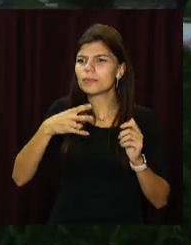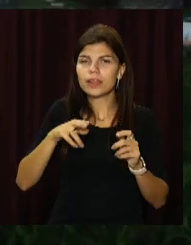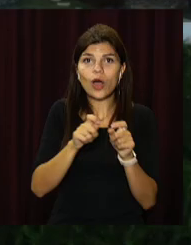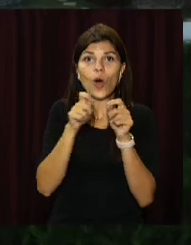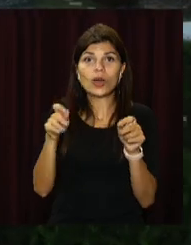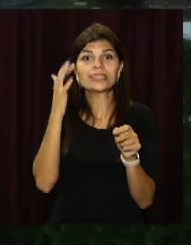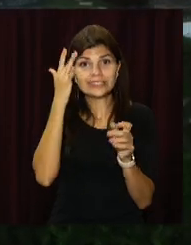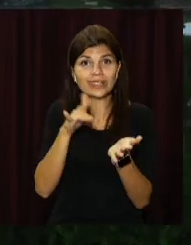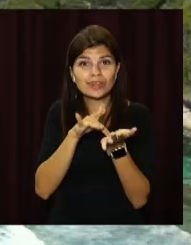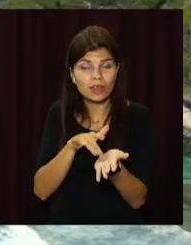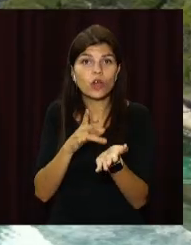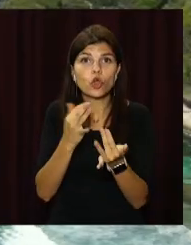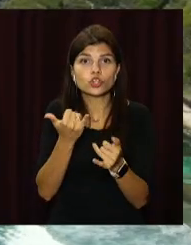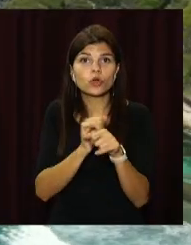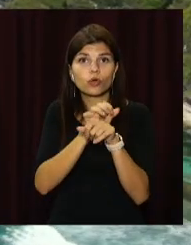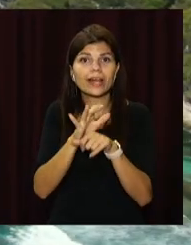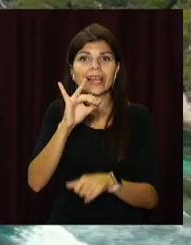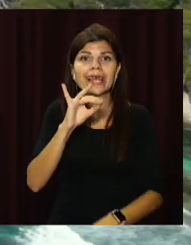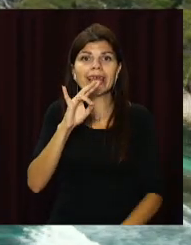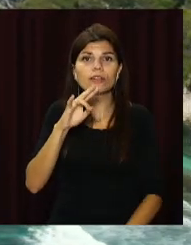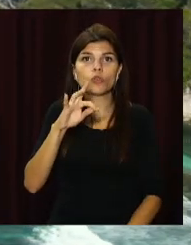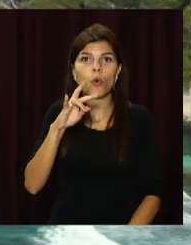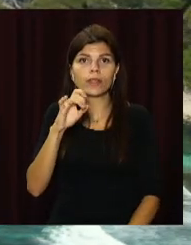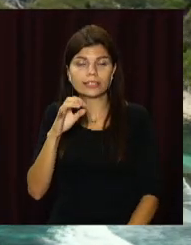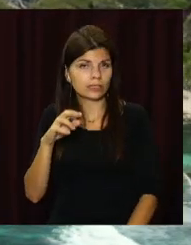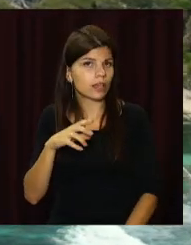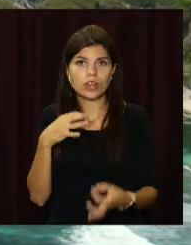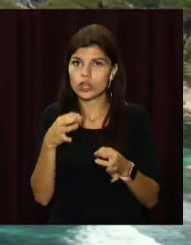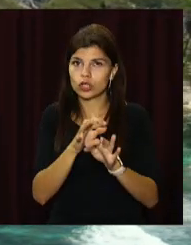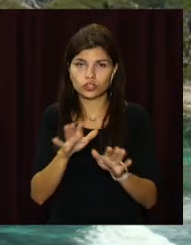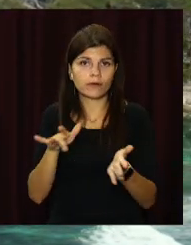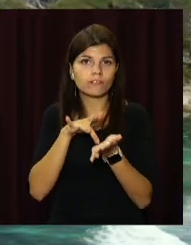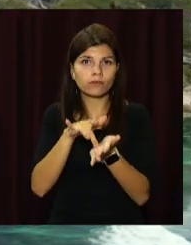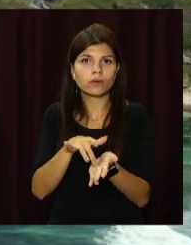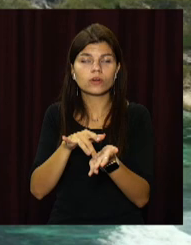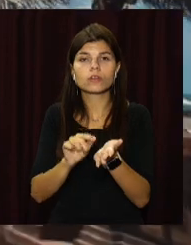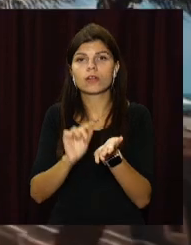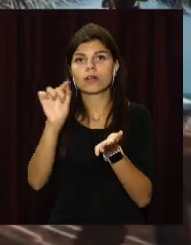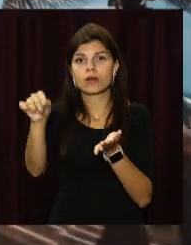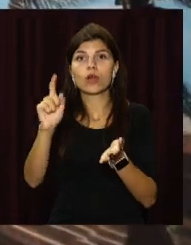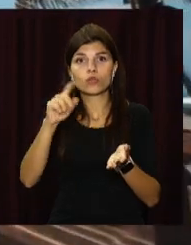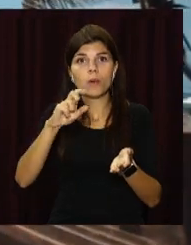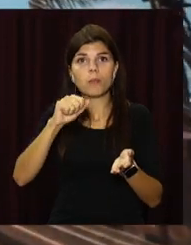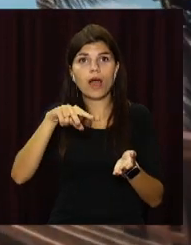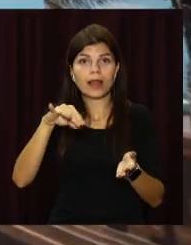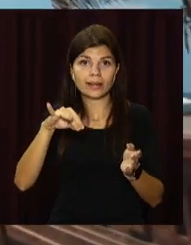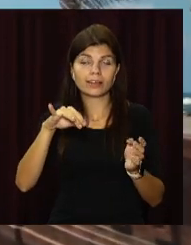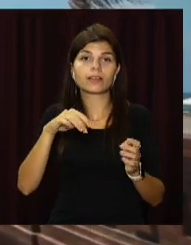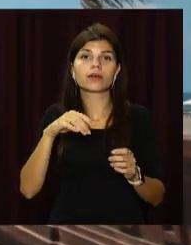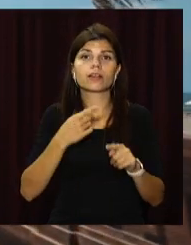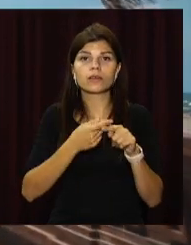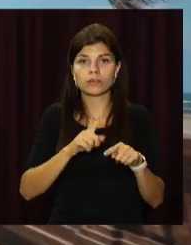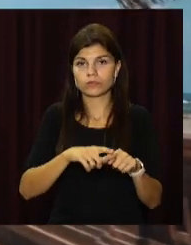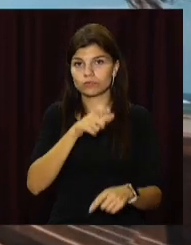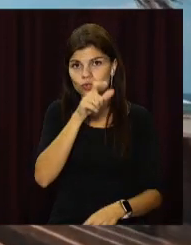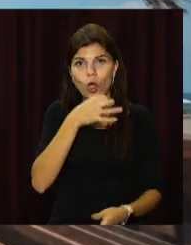Проте зараз ситуація з ковід в Індонезії не дозволяє іноземним туристам відвідувати країну, в тому числі і Балі, заявив губернатор